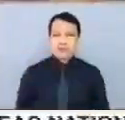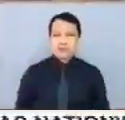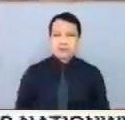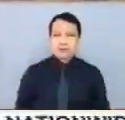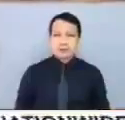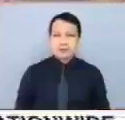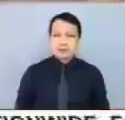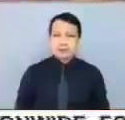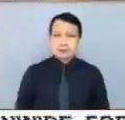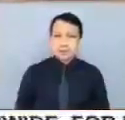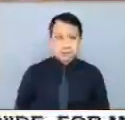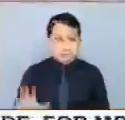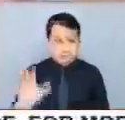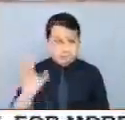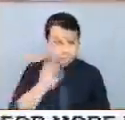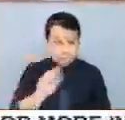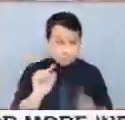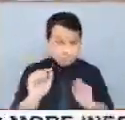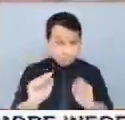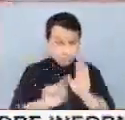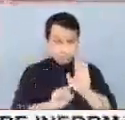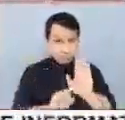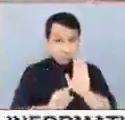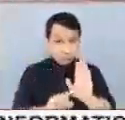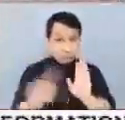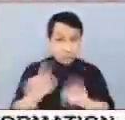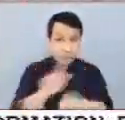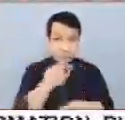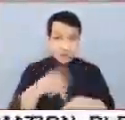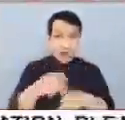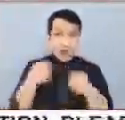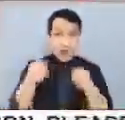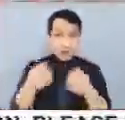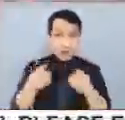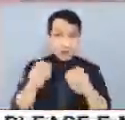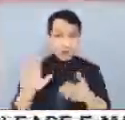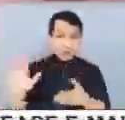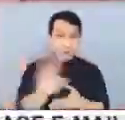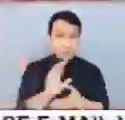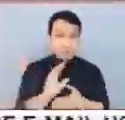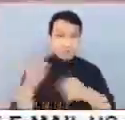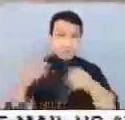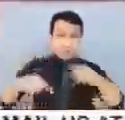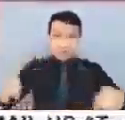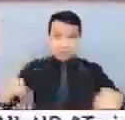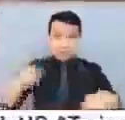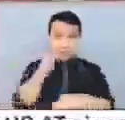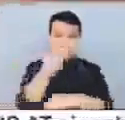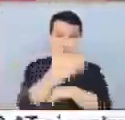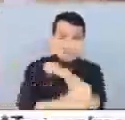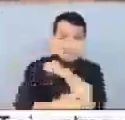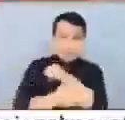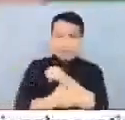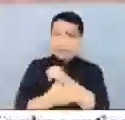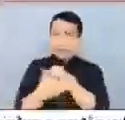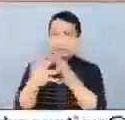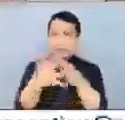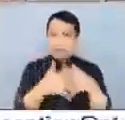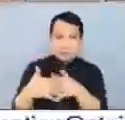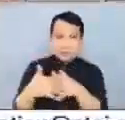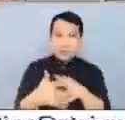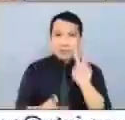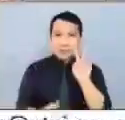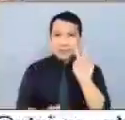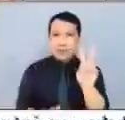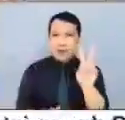April, dalawa na lang maiwan o tatlo siguro maiiwan sa lahat ng mga tatakbo. Ibig sabihin, kahit tumatakbo pa yung iba, alam mo nang